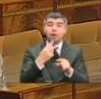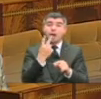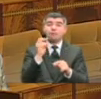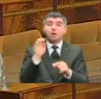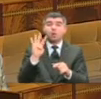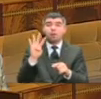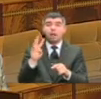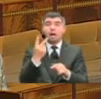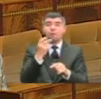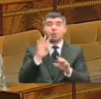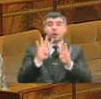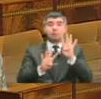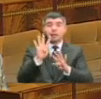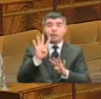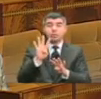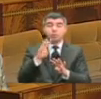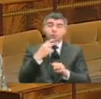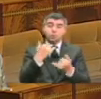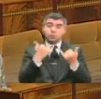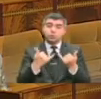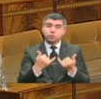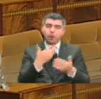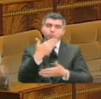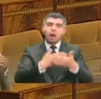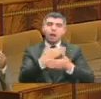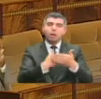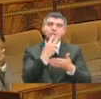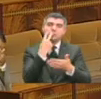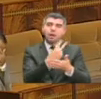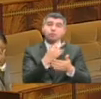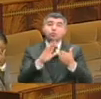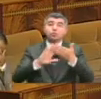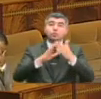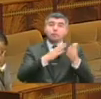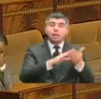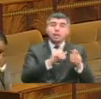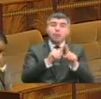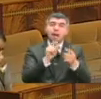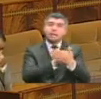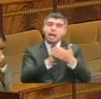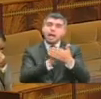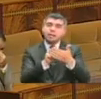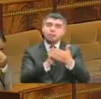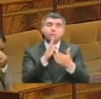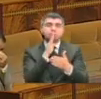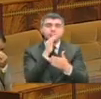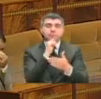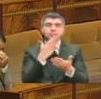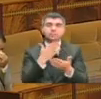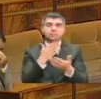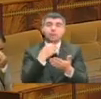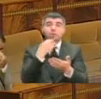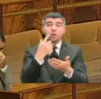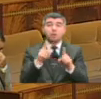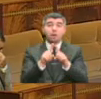الحكومه، هذا على الورق اليوم ما كاينش، هناك جمعيات عندها اموال خياليه ولا تحاسب، ثم هناك التمويل الخارجي،